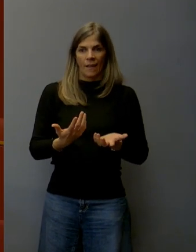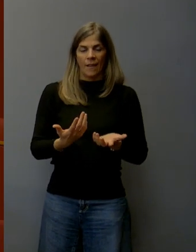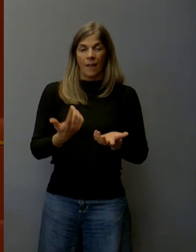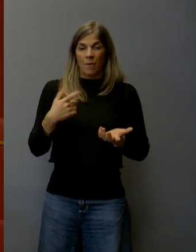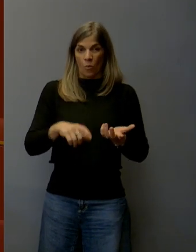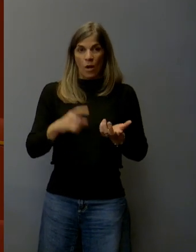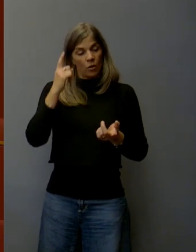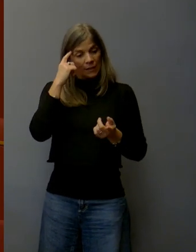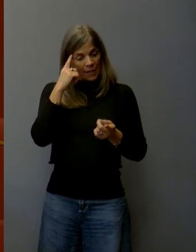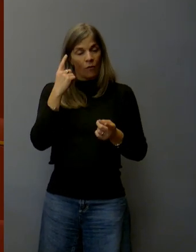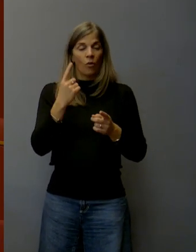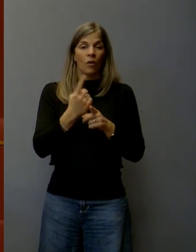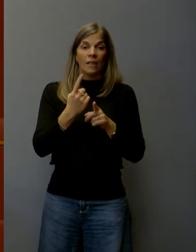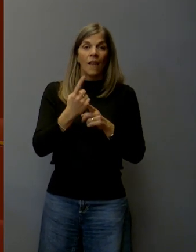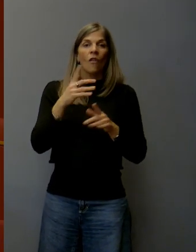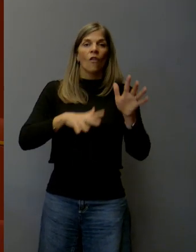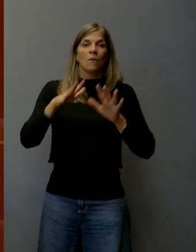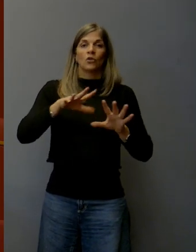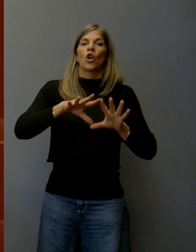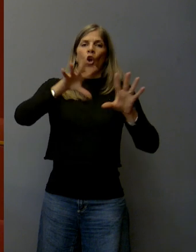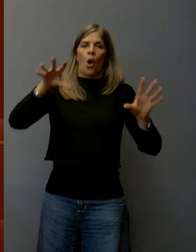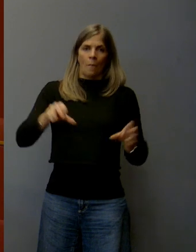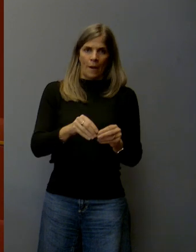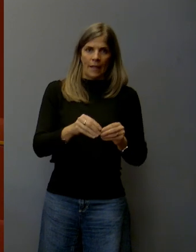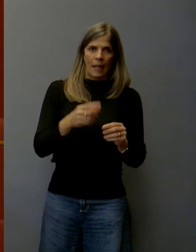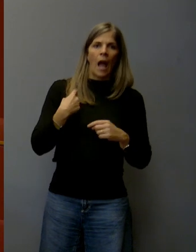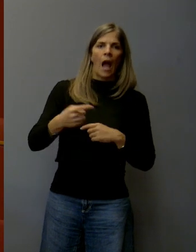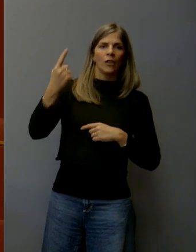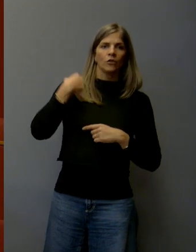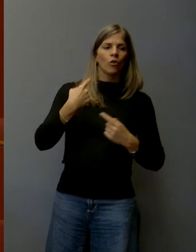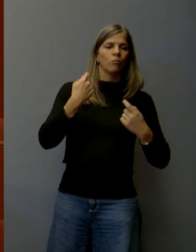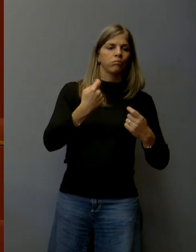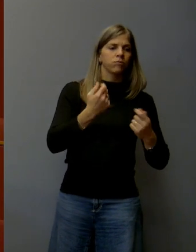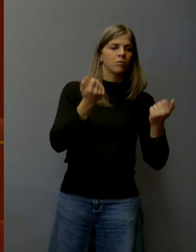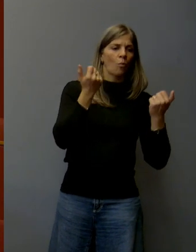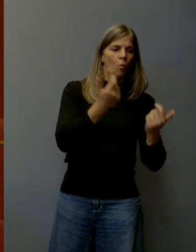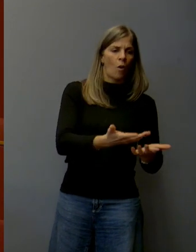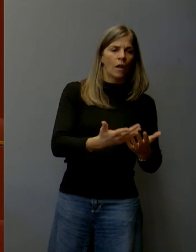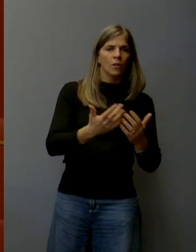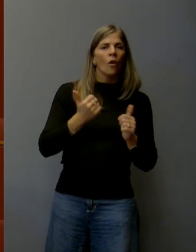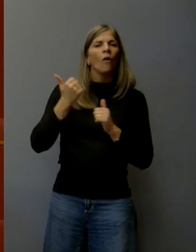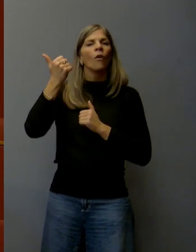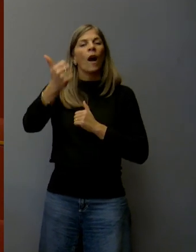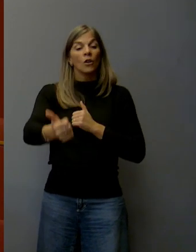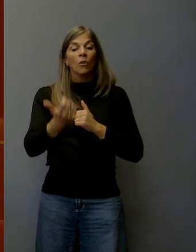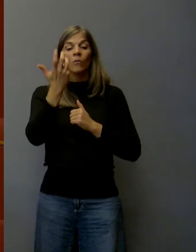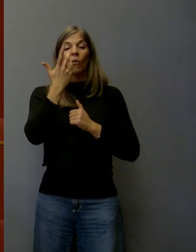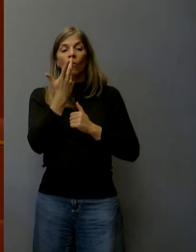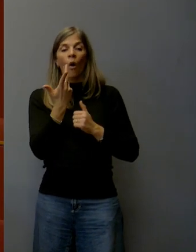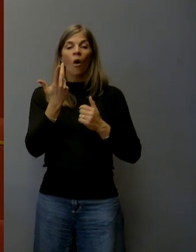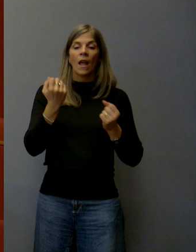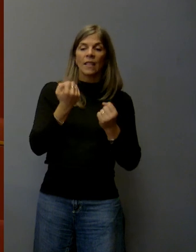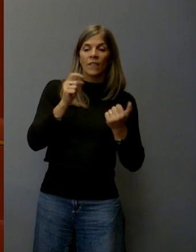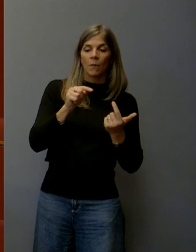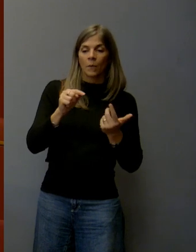dichiarazione del direttore generale ripeto niente dizionario vi è una un